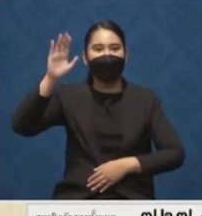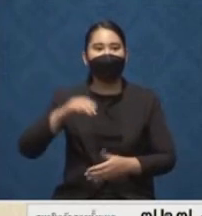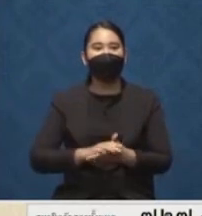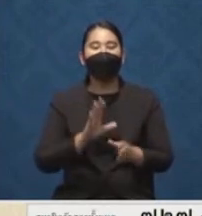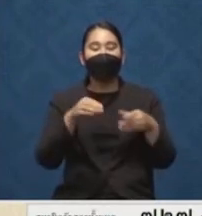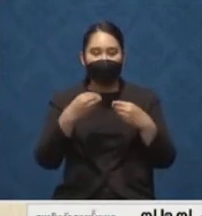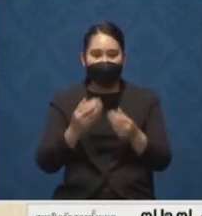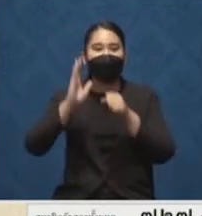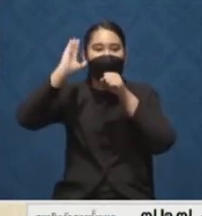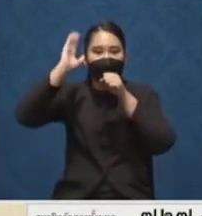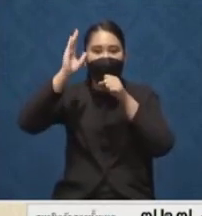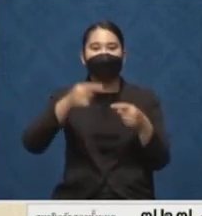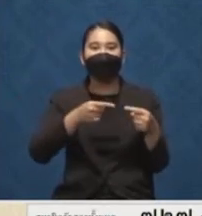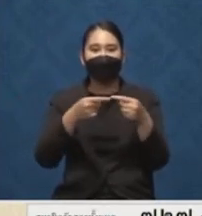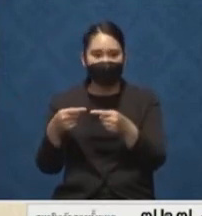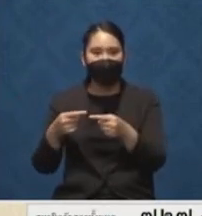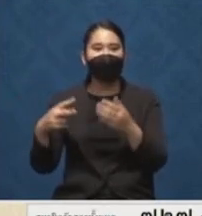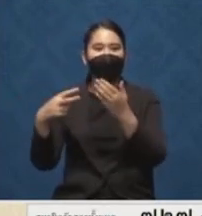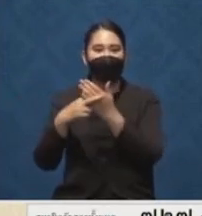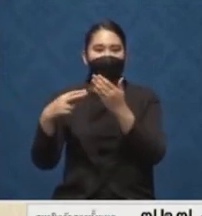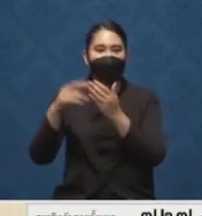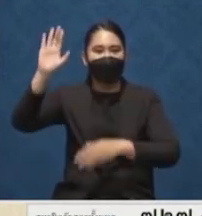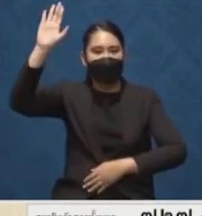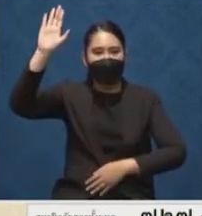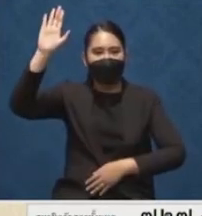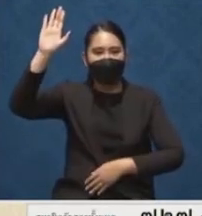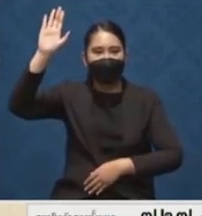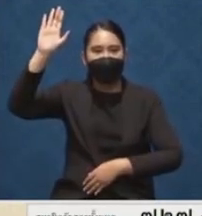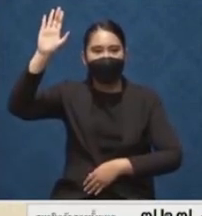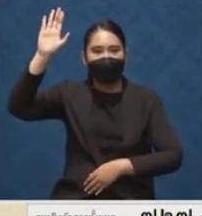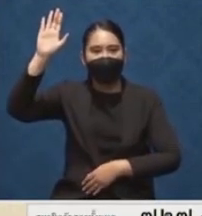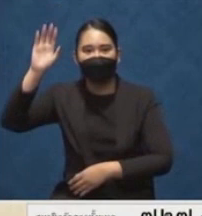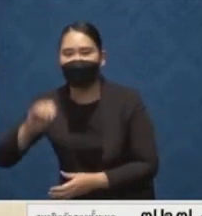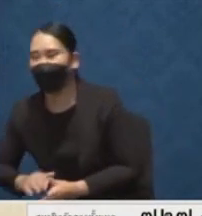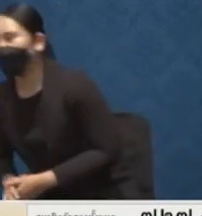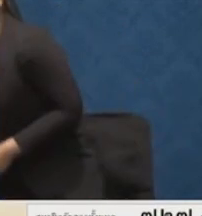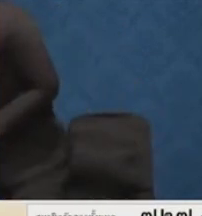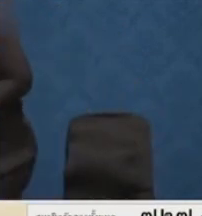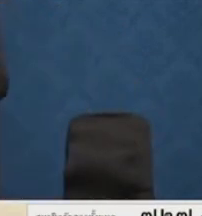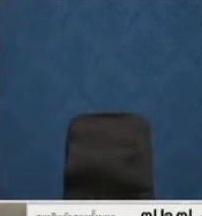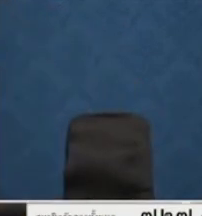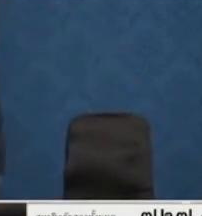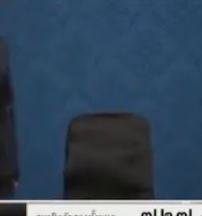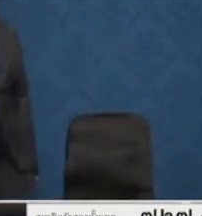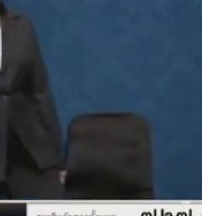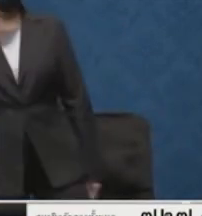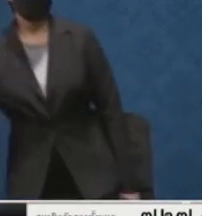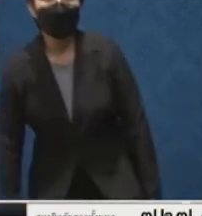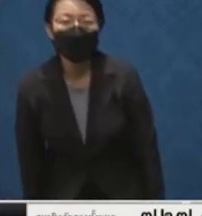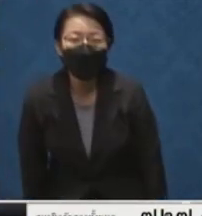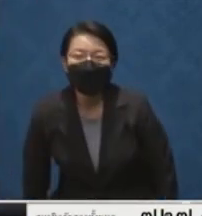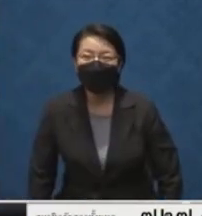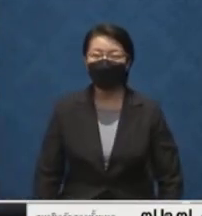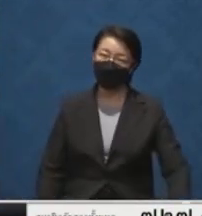ให้ท่านเสรีดำเนินการต่อนะครับ ประท้วงท่านประธานครับข้อ5ครับ ครับเชิญครับ ท่านประธ